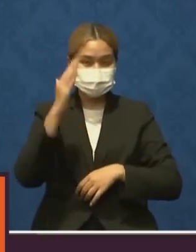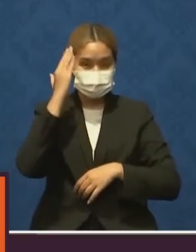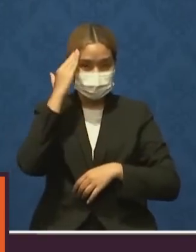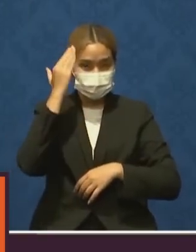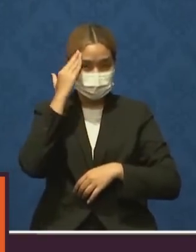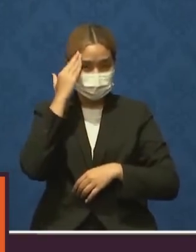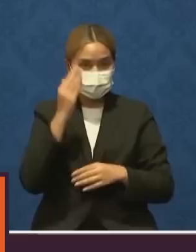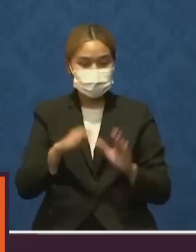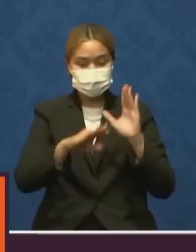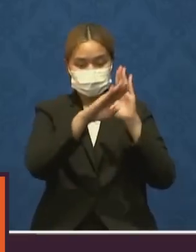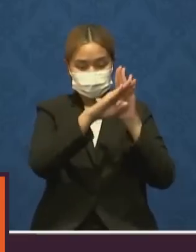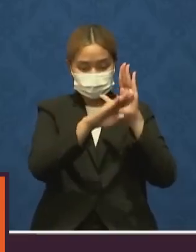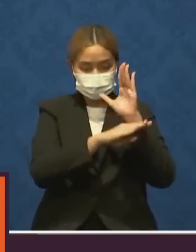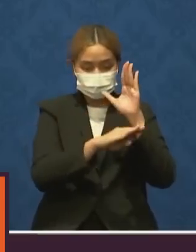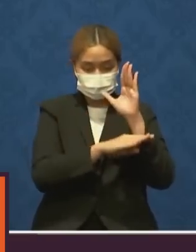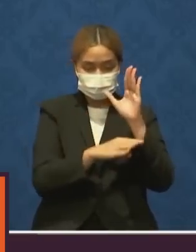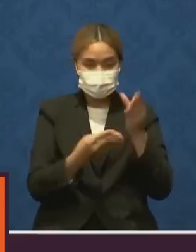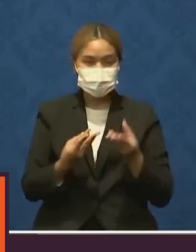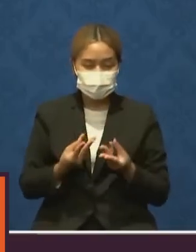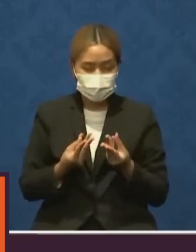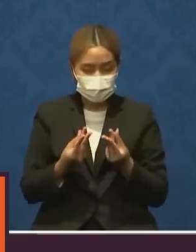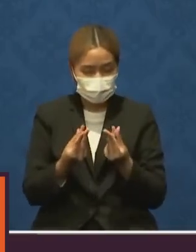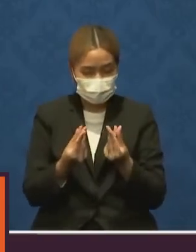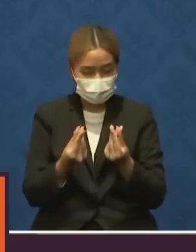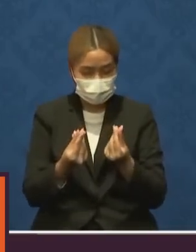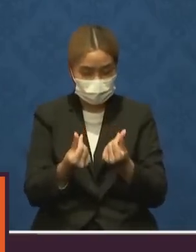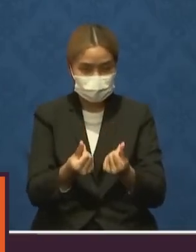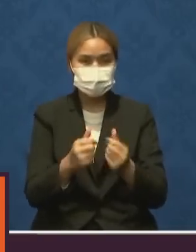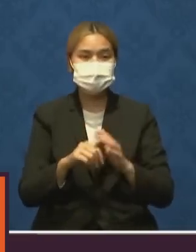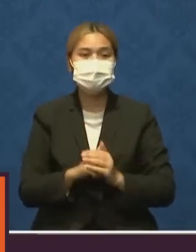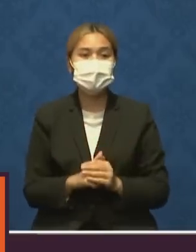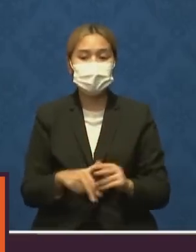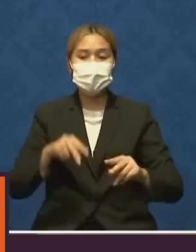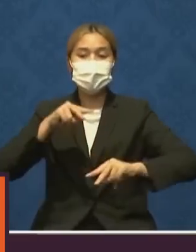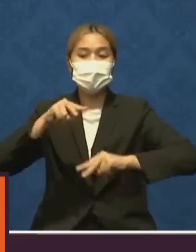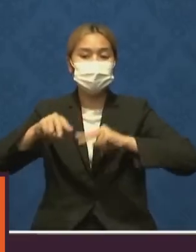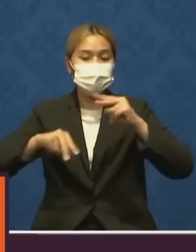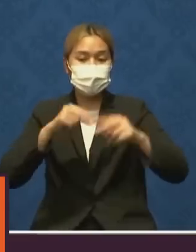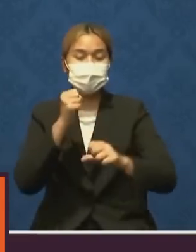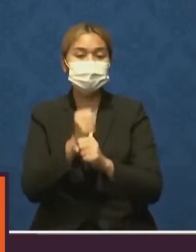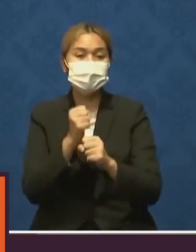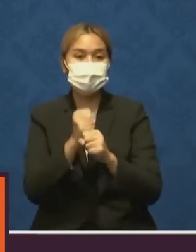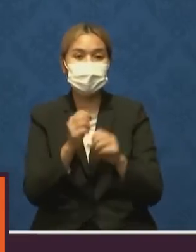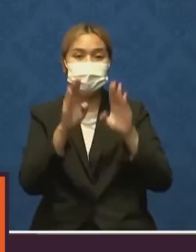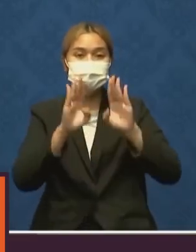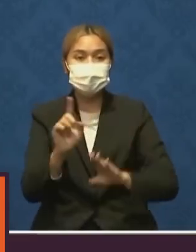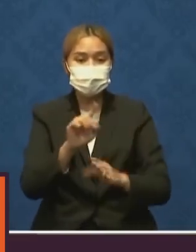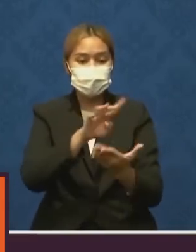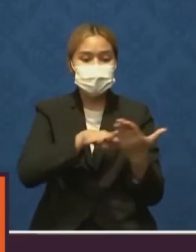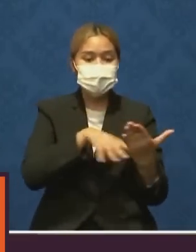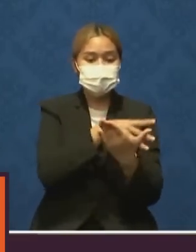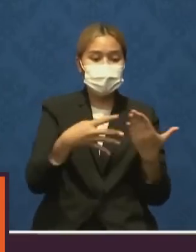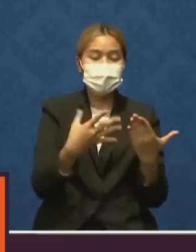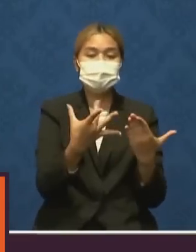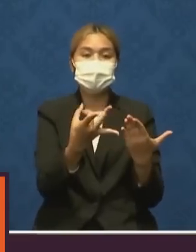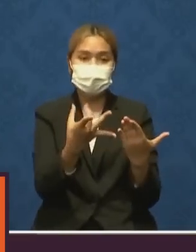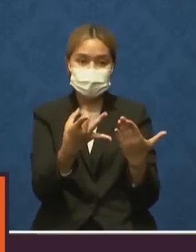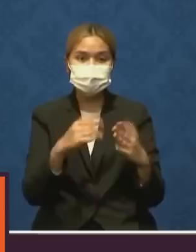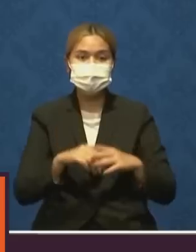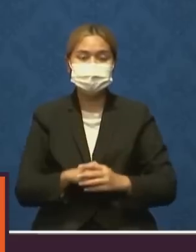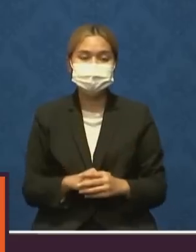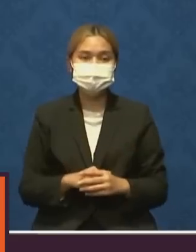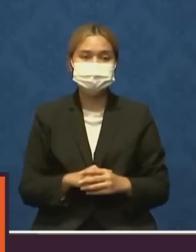fed auรับลผิประยุต มีที่มายไบ้างถ